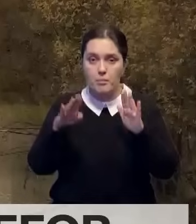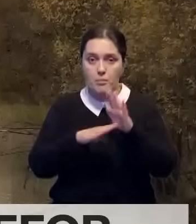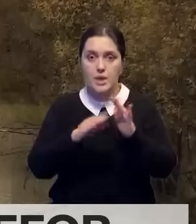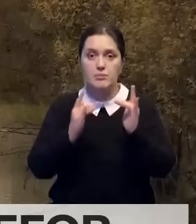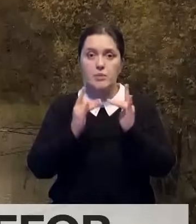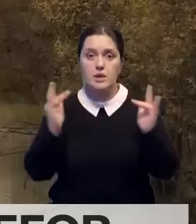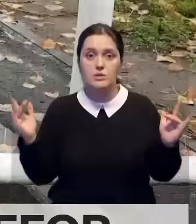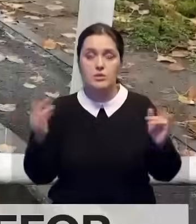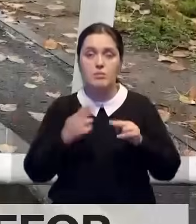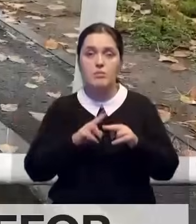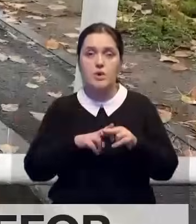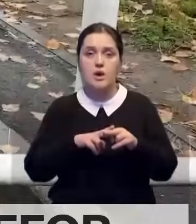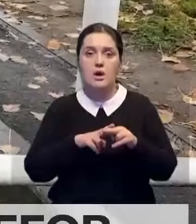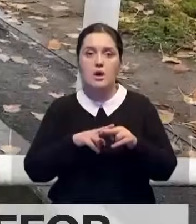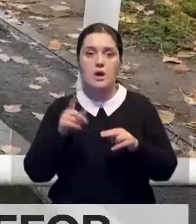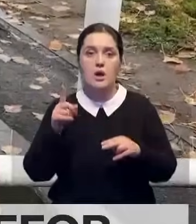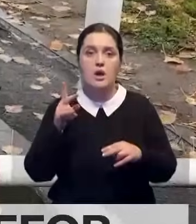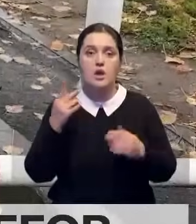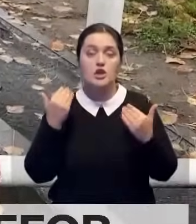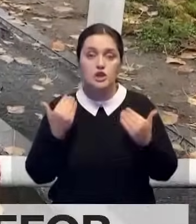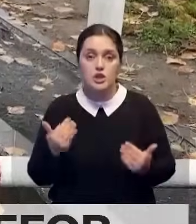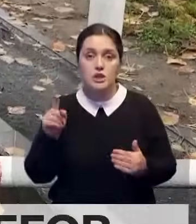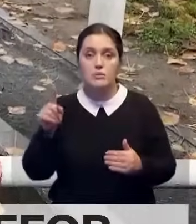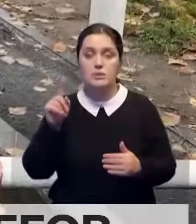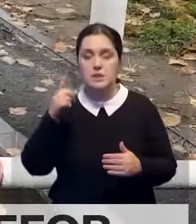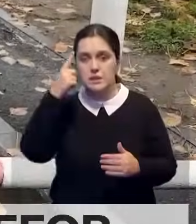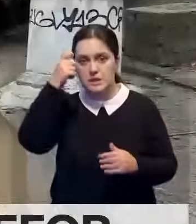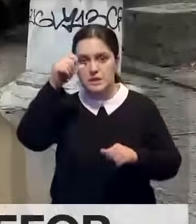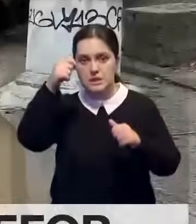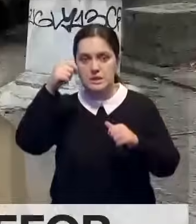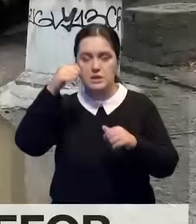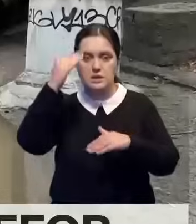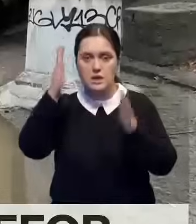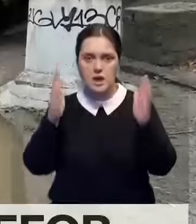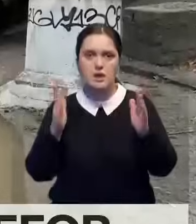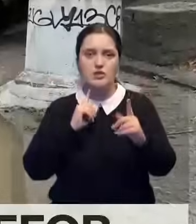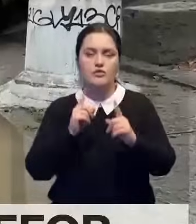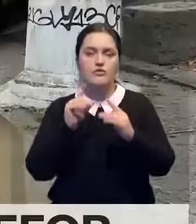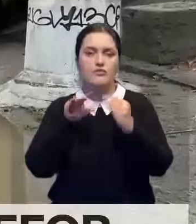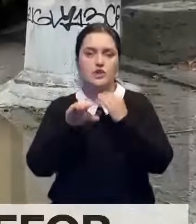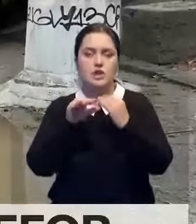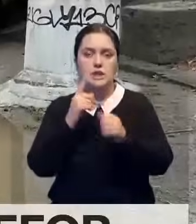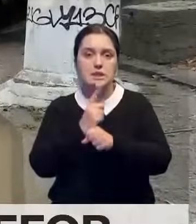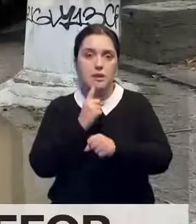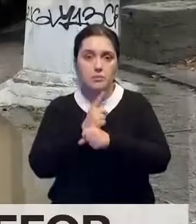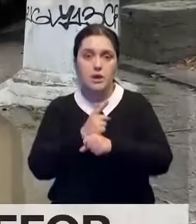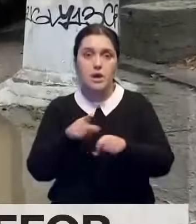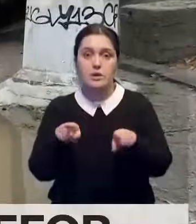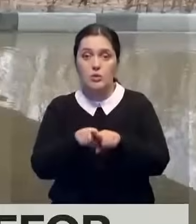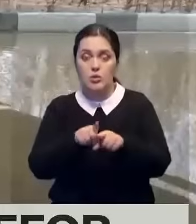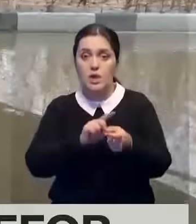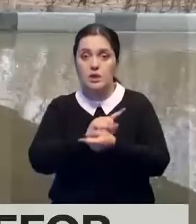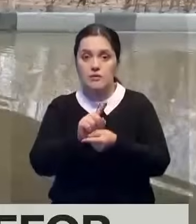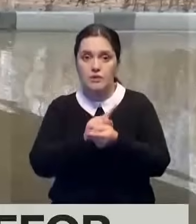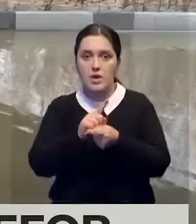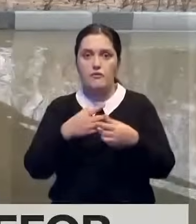под мостом. Обычно она снижает нагрузку на центральные улицы, но сейчас там стоит знак «Движение запрещено». Специалисты отмечают, что такое явление в